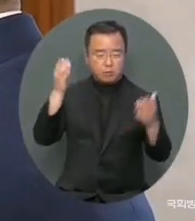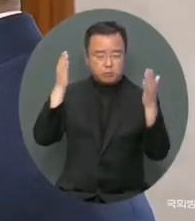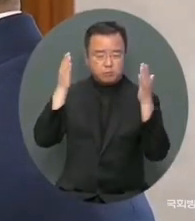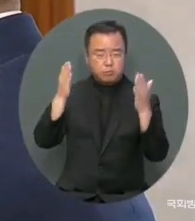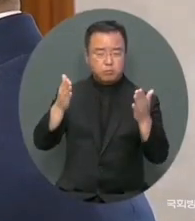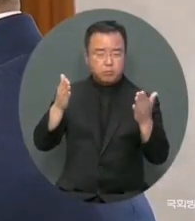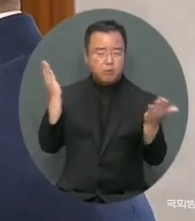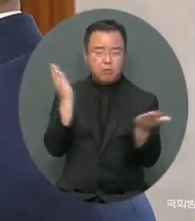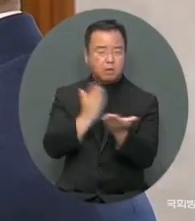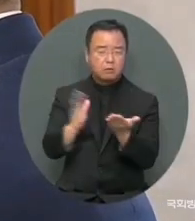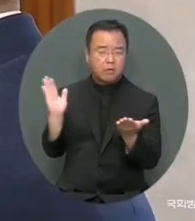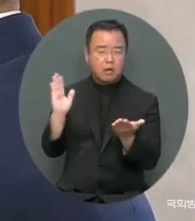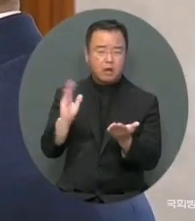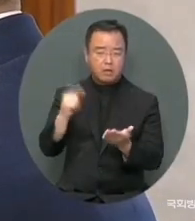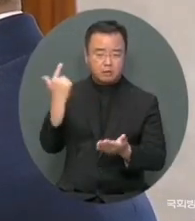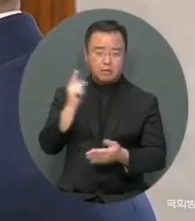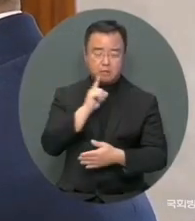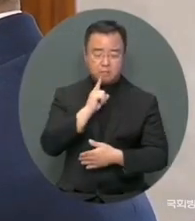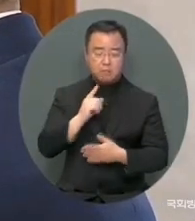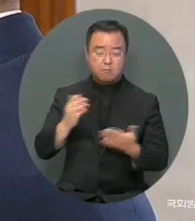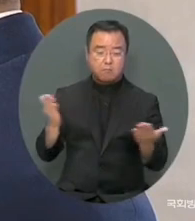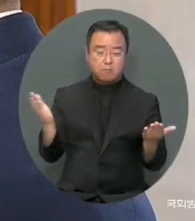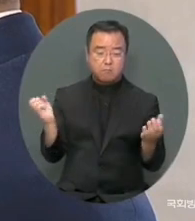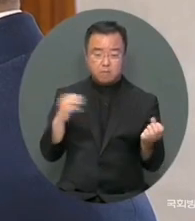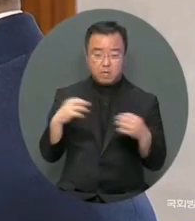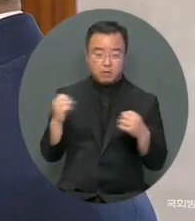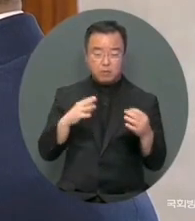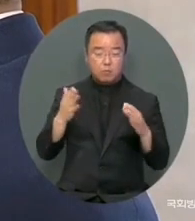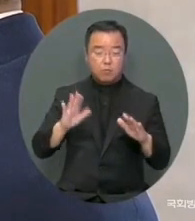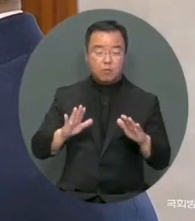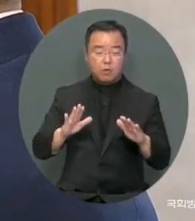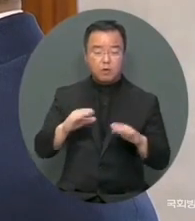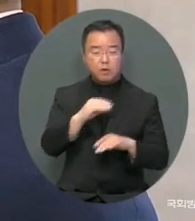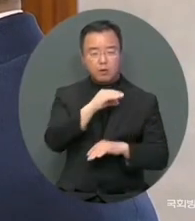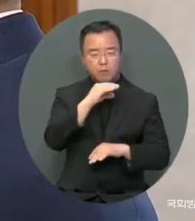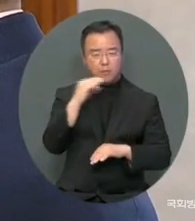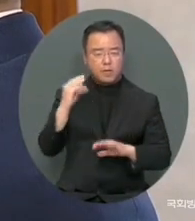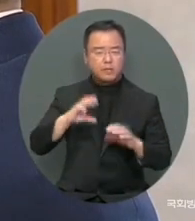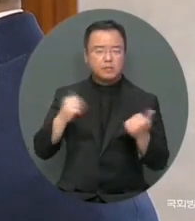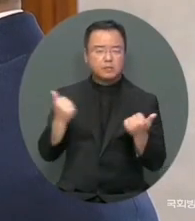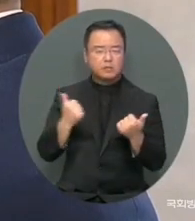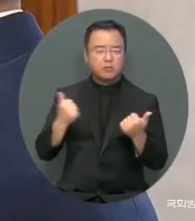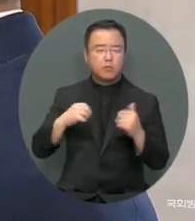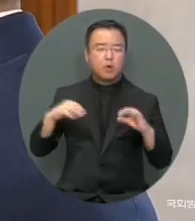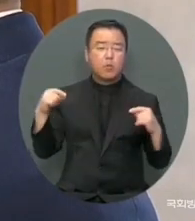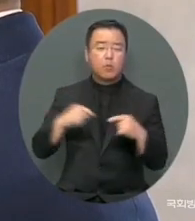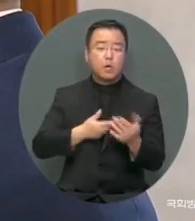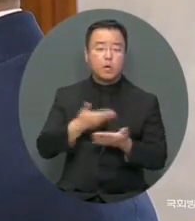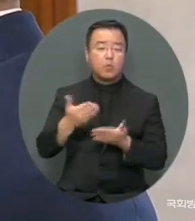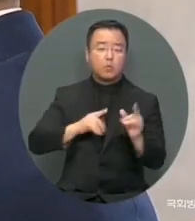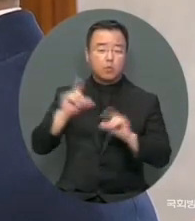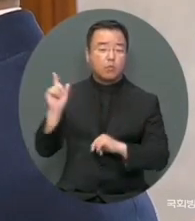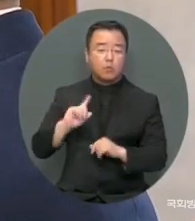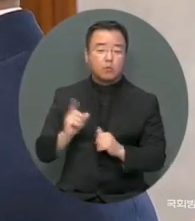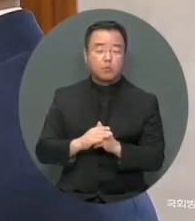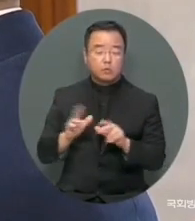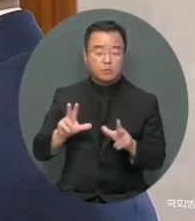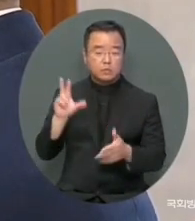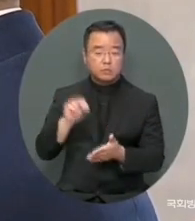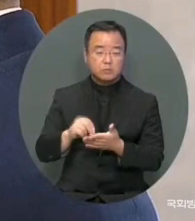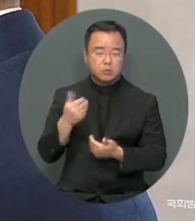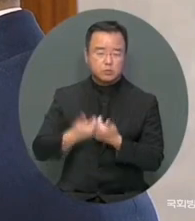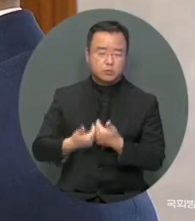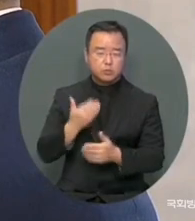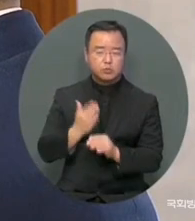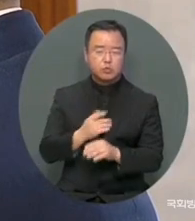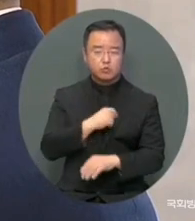했는데 의장님께서 생각하시는 바람직한 의원 외교의 모습은 어떤 것이라고 보시는지요? 그리고 현재 현안이 걸려 있어서 민감한 그